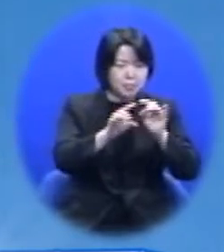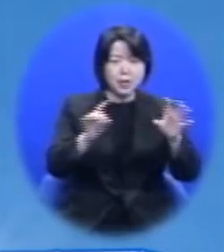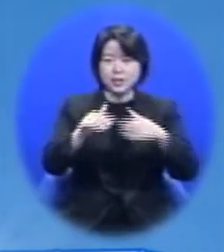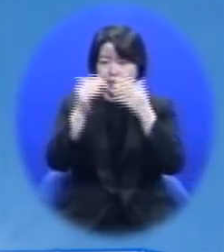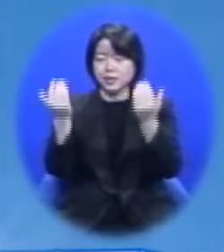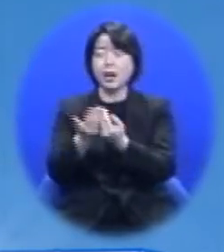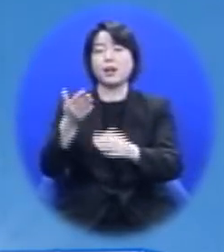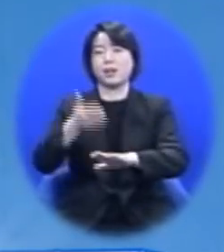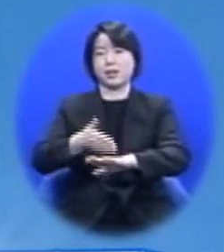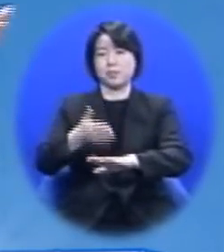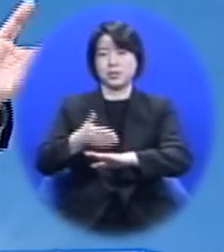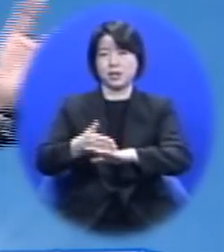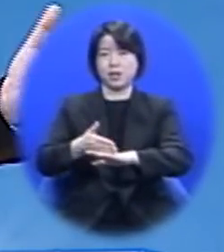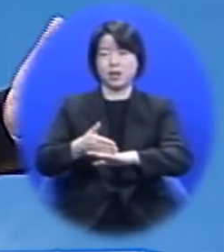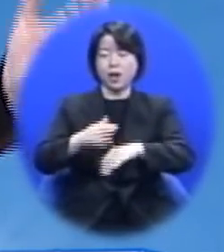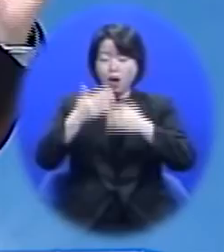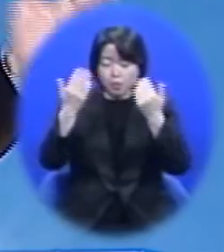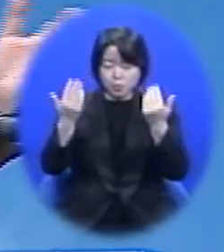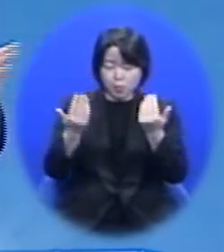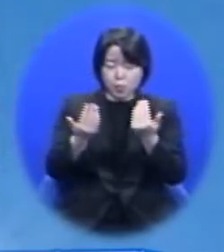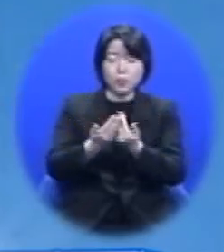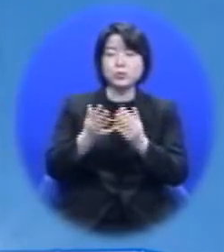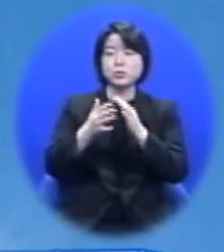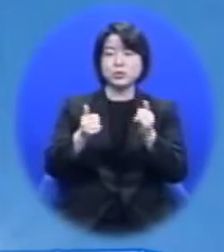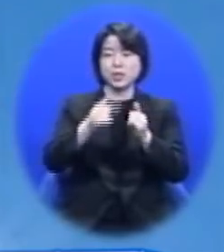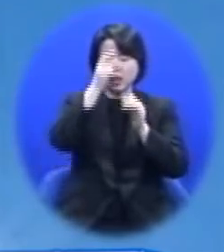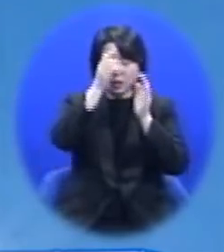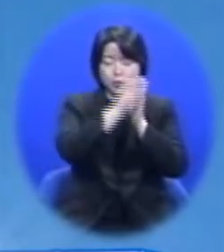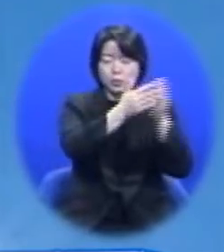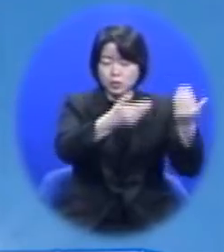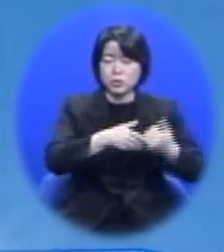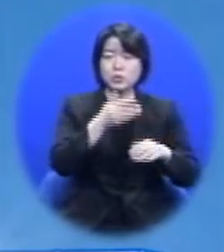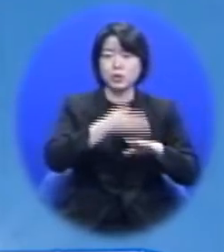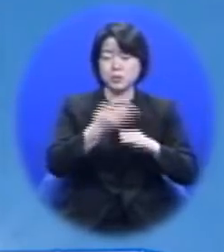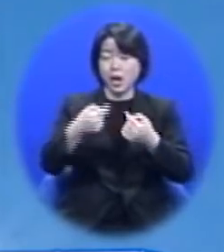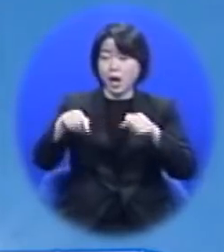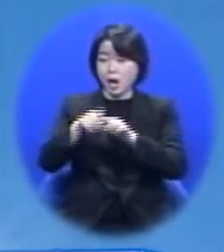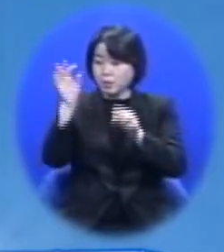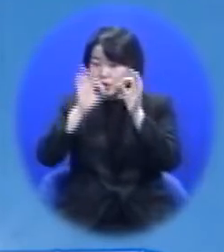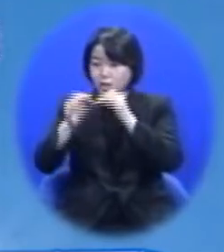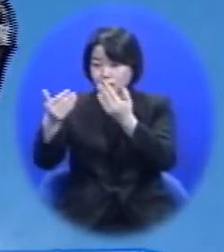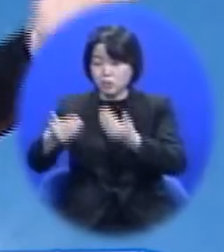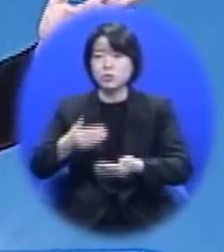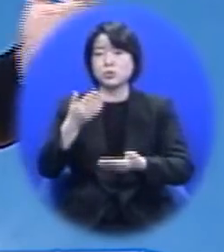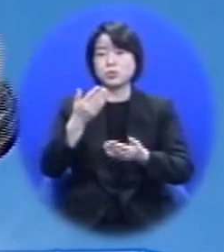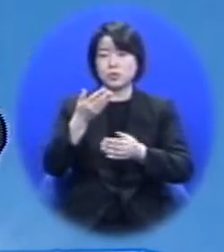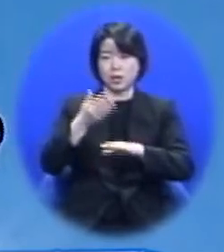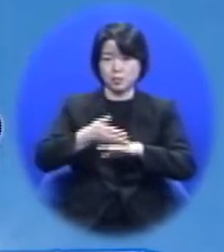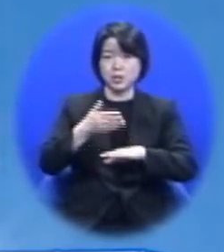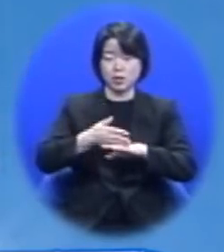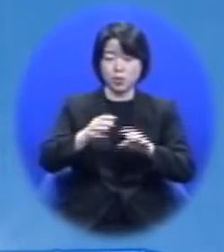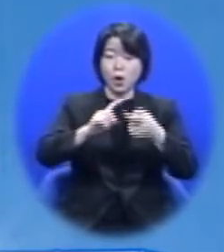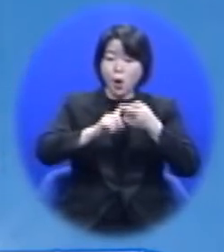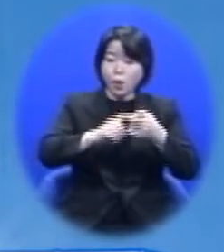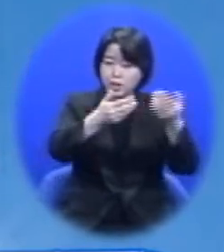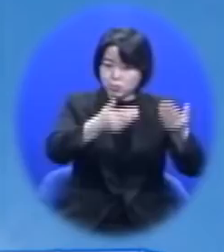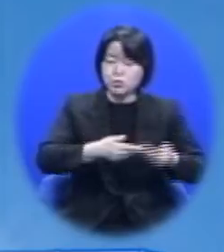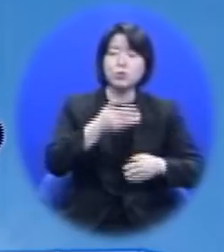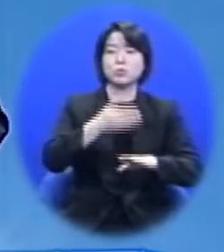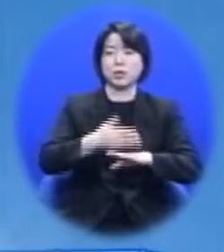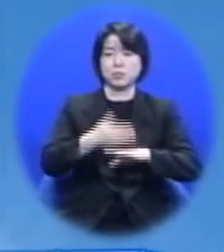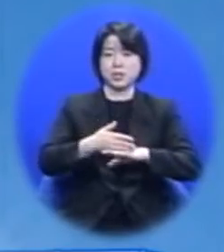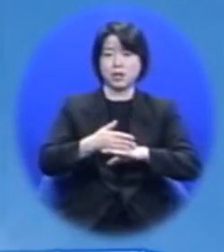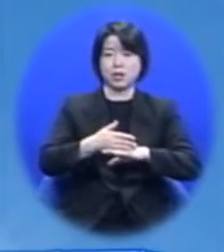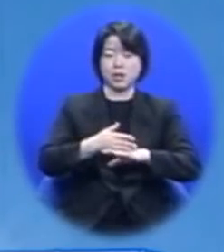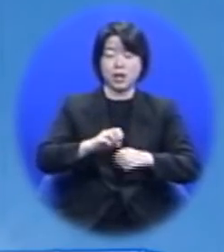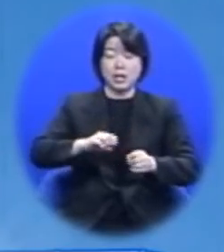감사해요. 모든 사람들 기도해 주셔서 감사하고 같이 찾아주셔서 감사하고 관심 가져주셔서 감사하고